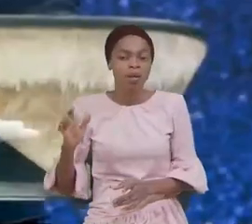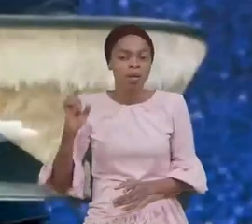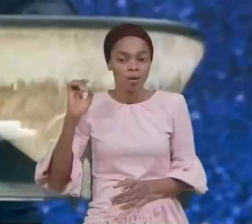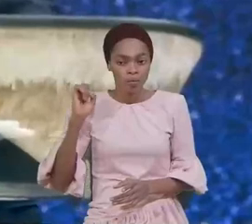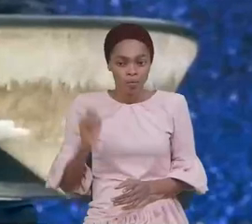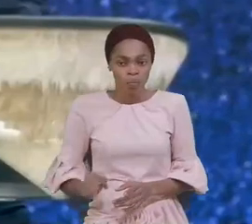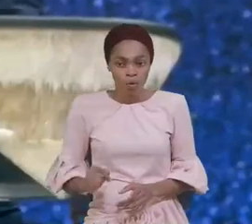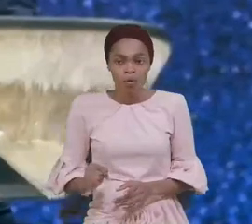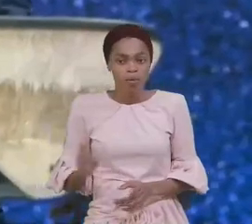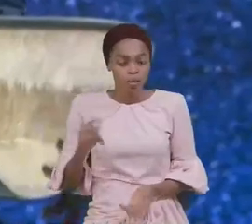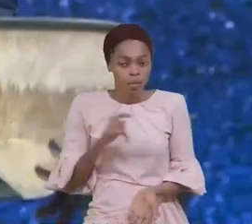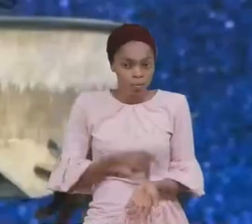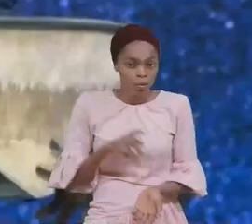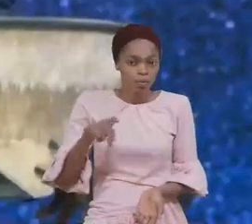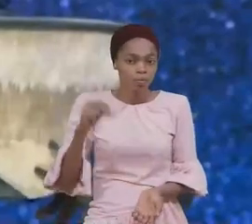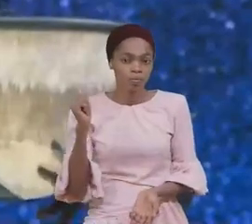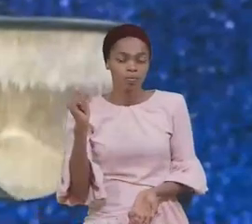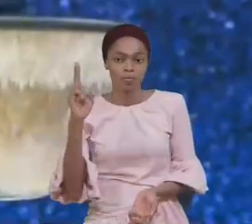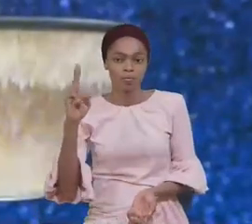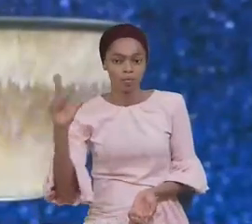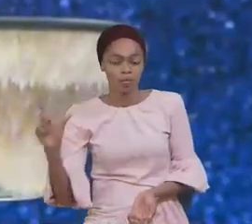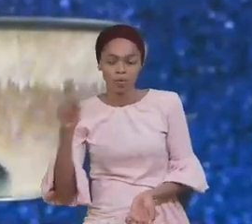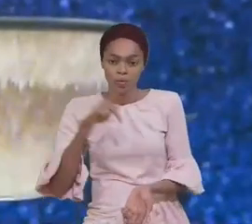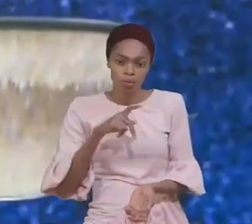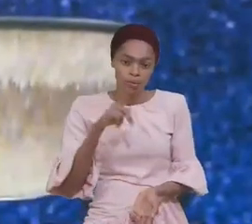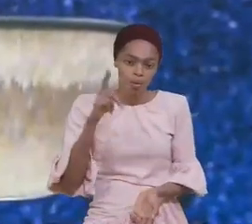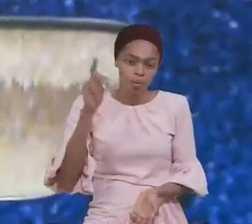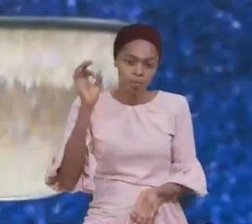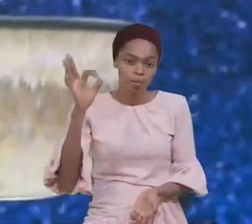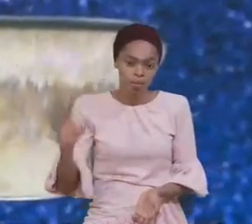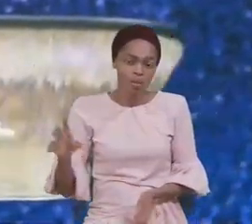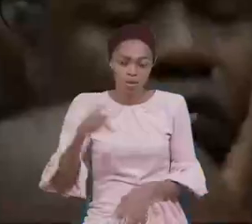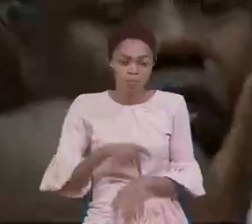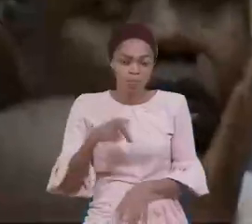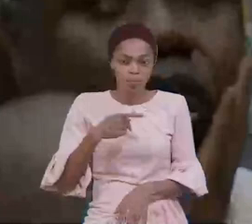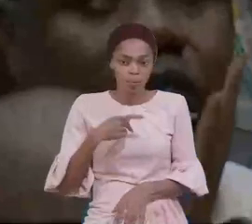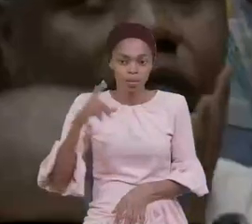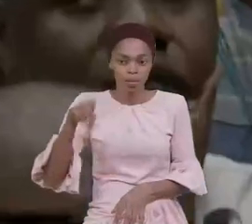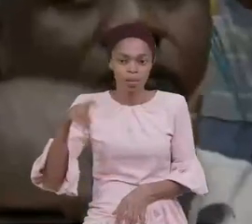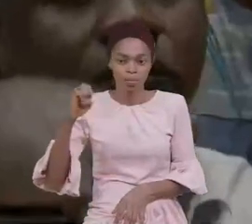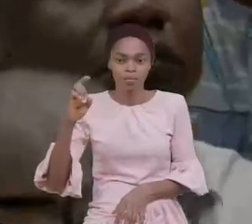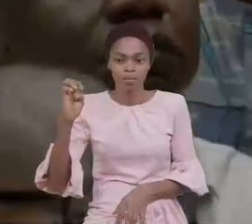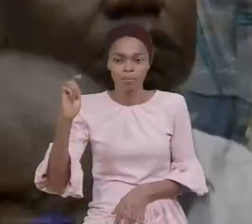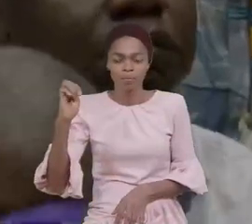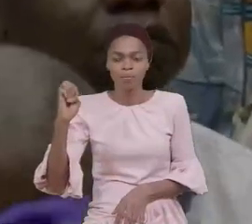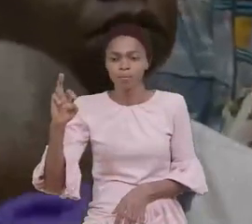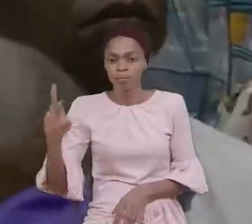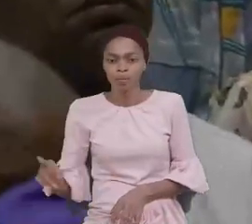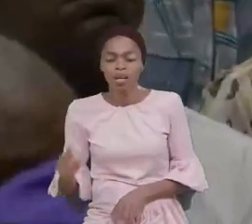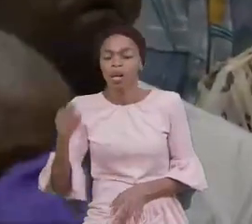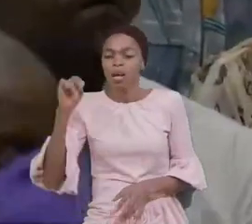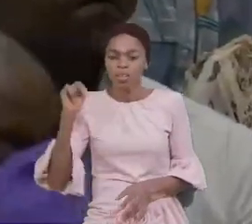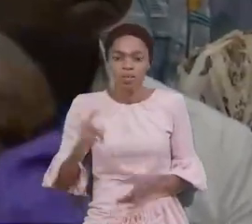le prédicateur Pierre, le prédicateur vous, le prédicateur moi, le prédicateur doit le faire savoir